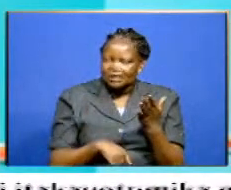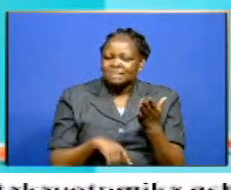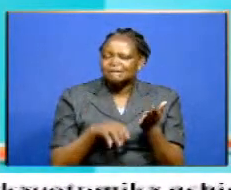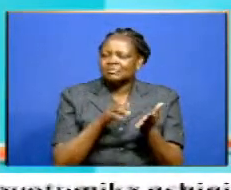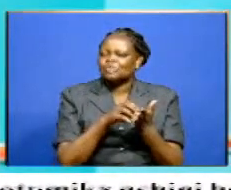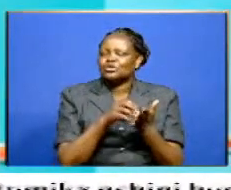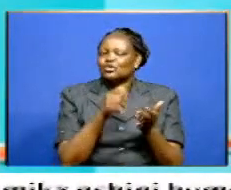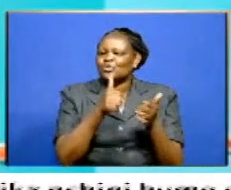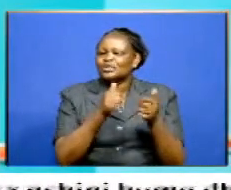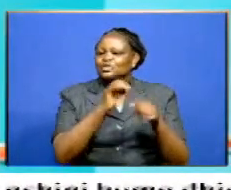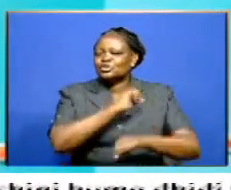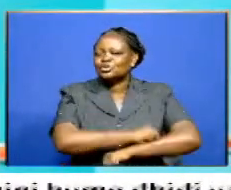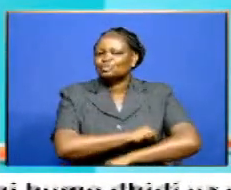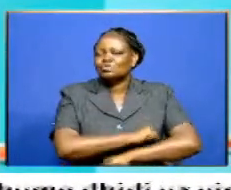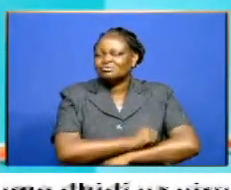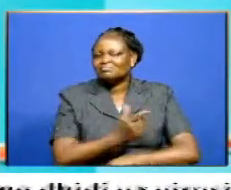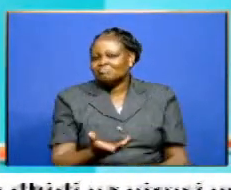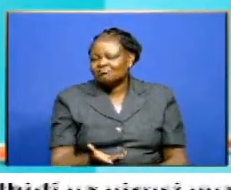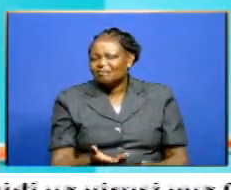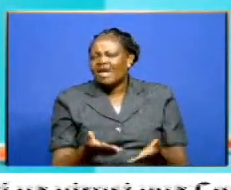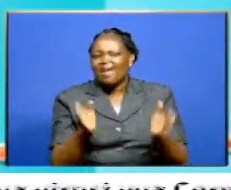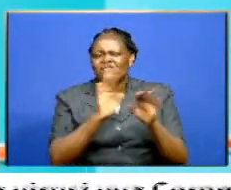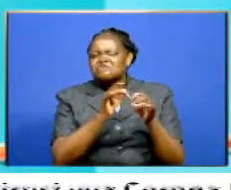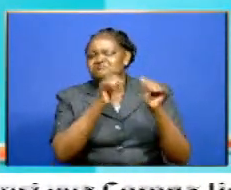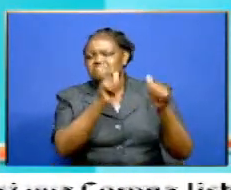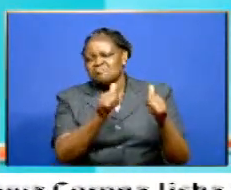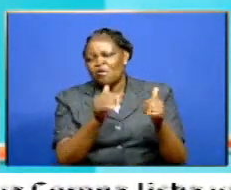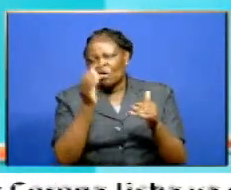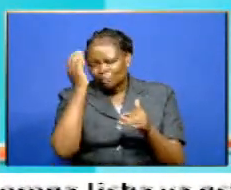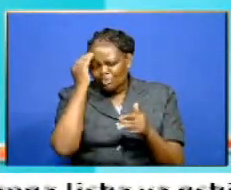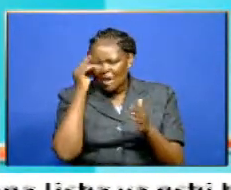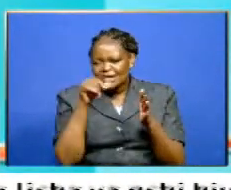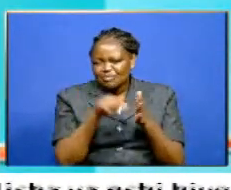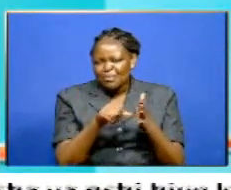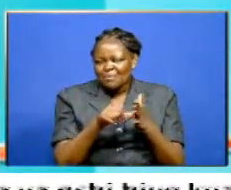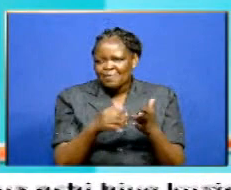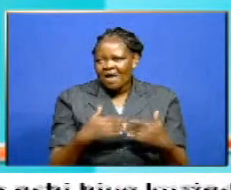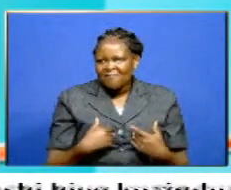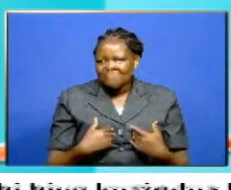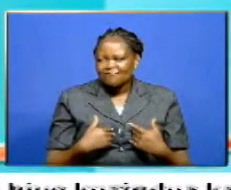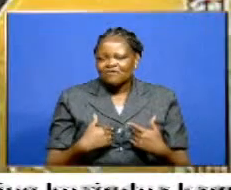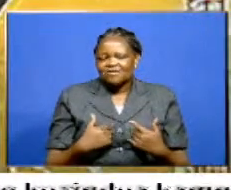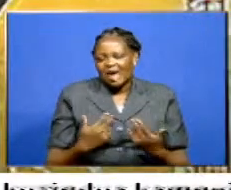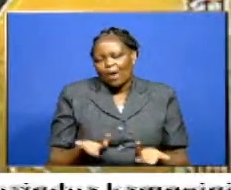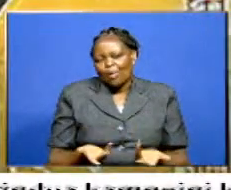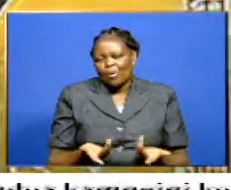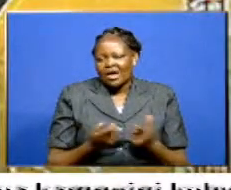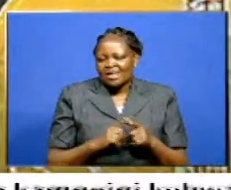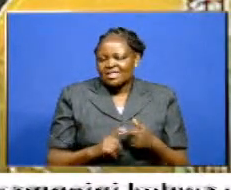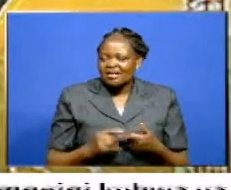katika shule ile. Je, mambo yako sawa ama wanafunzi wanataabika kwa kiwango gani? Vile vile